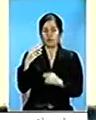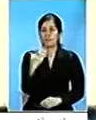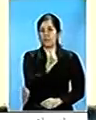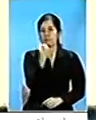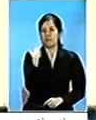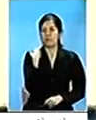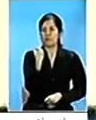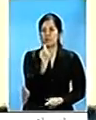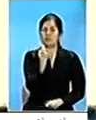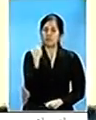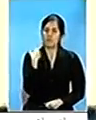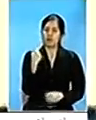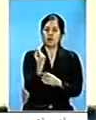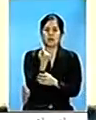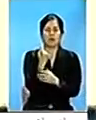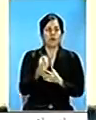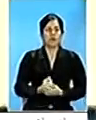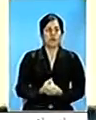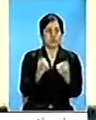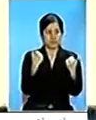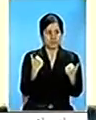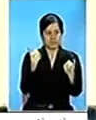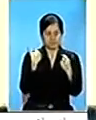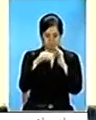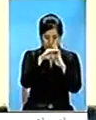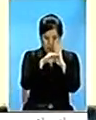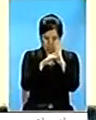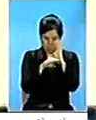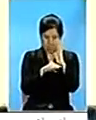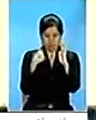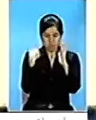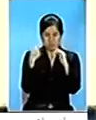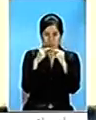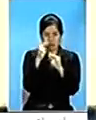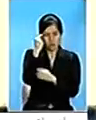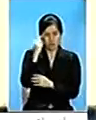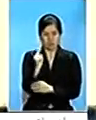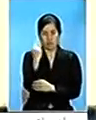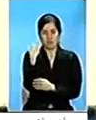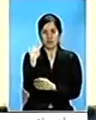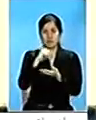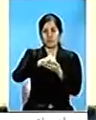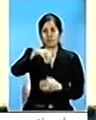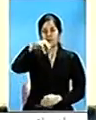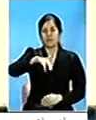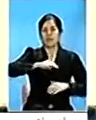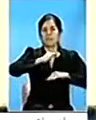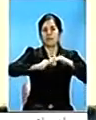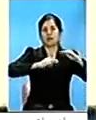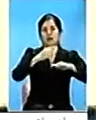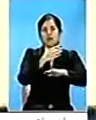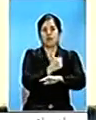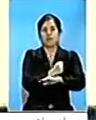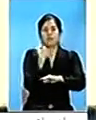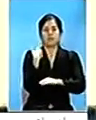ขตไอ้ต่างๆเหล่านี้เนี่ยมันเริ่มที่จะได้มีกระบวนการคิดกันแล้วโดยที่มีสภาพัฒนาการเมืองเป็นแกนกลางเพื่อจ